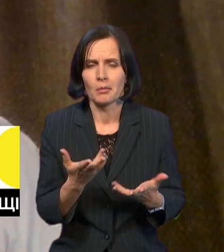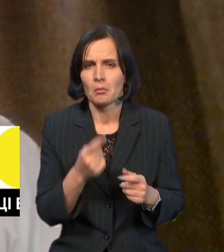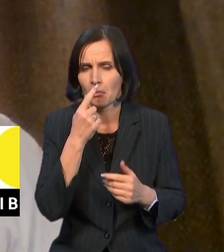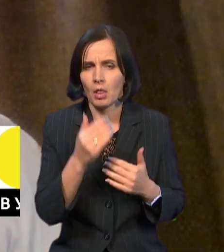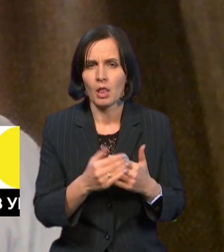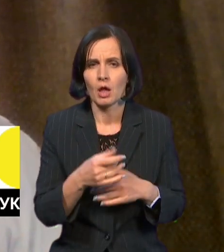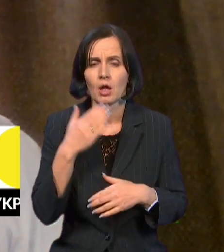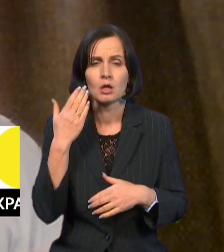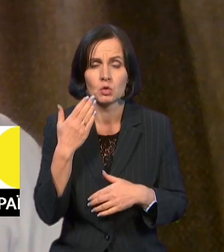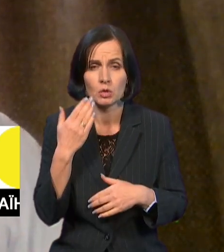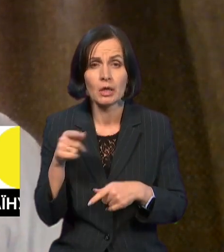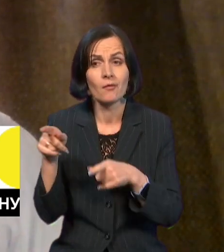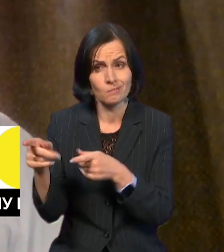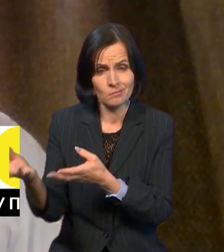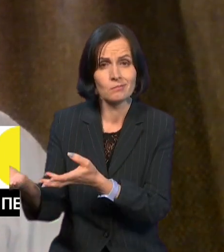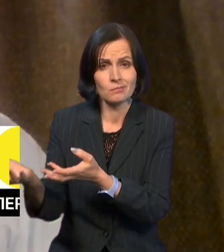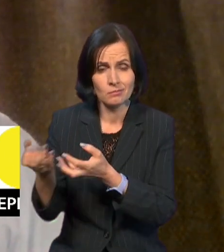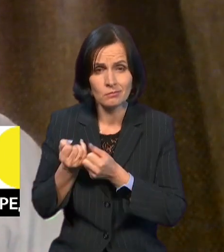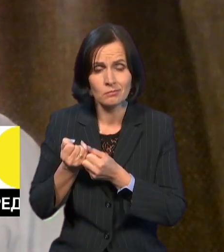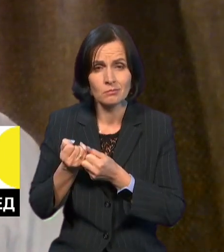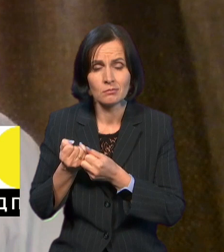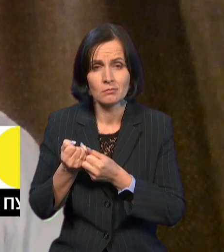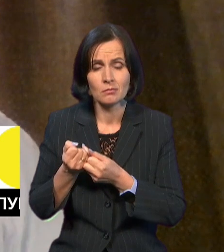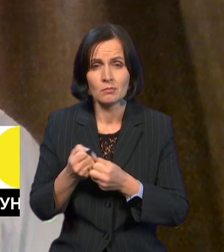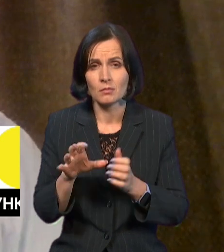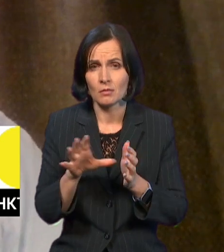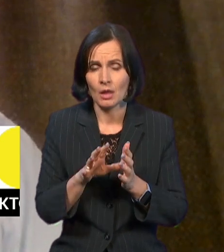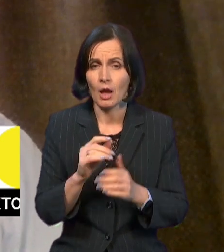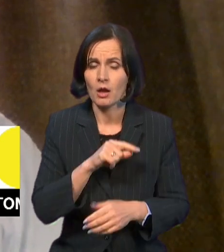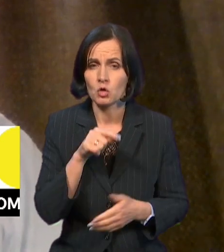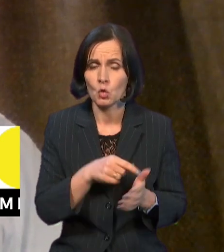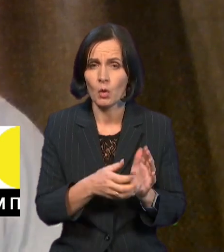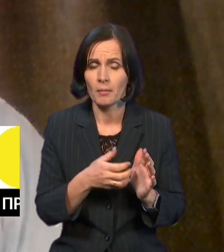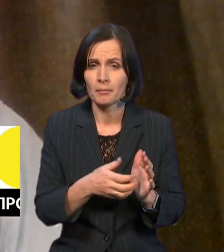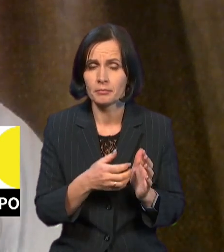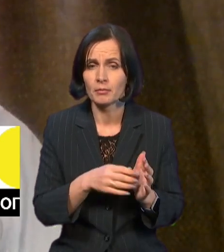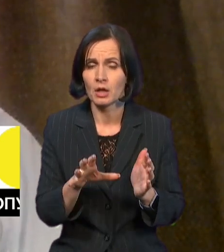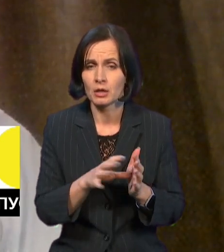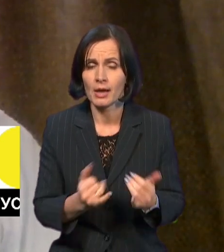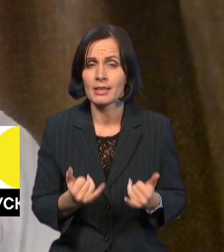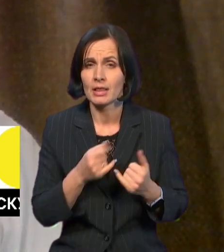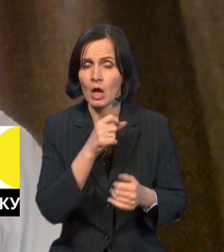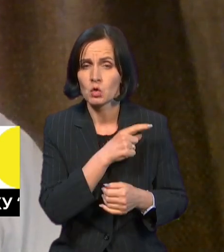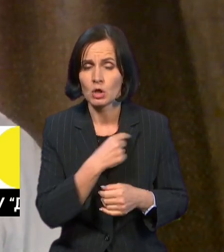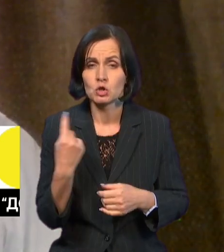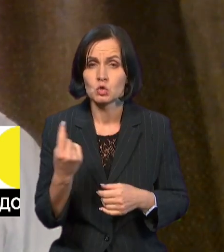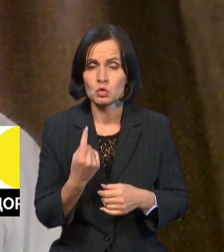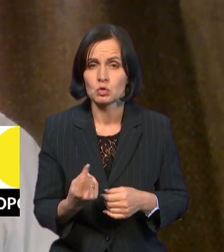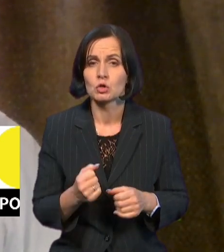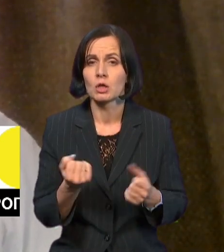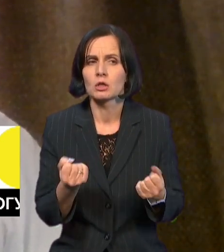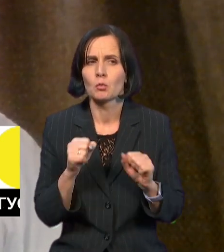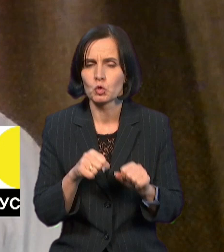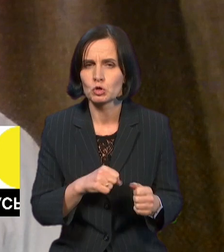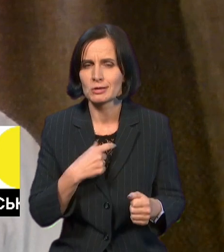електроенергію, але навіть питання дефіциту електроенергії для Одеської області, який може проявитися зимою, так, от,